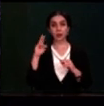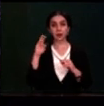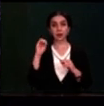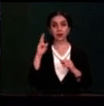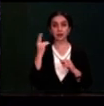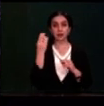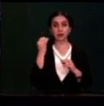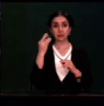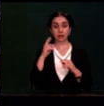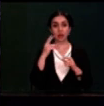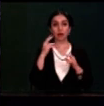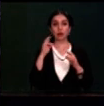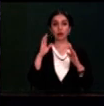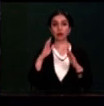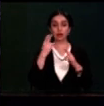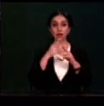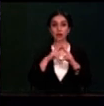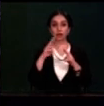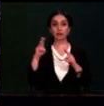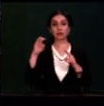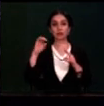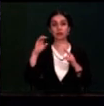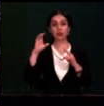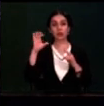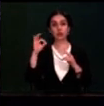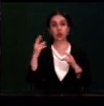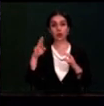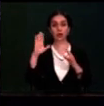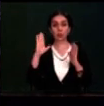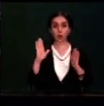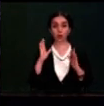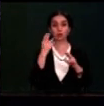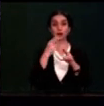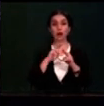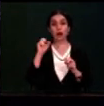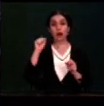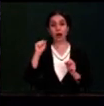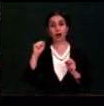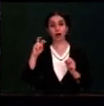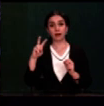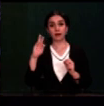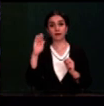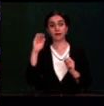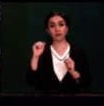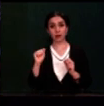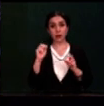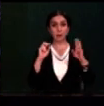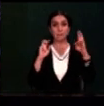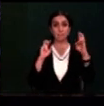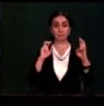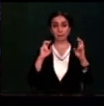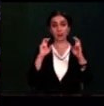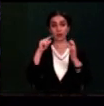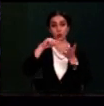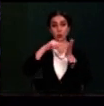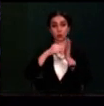оғмамызның проекциясы, яғни соясы болады. A nuqtaning alfa tekislikdagi B nuqtaga tushgan